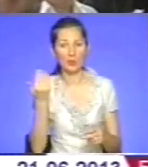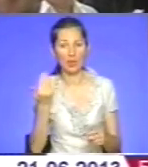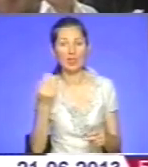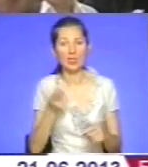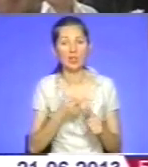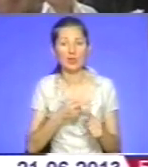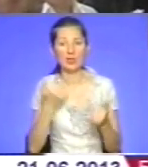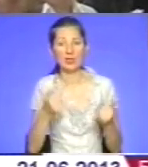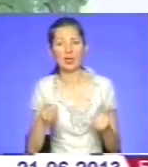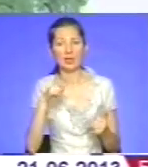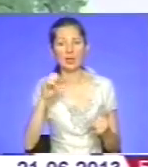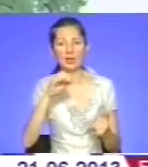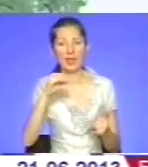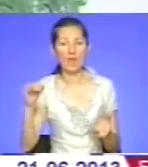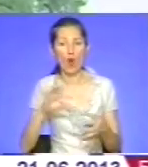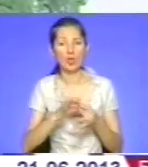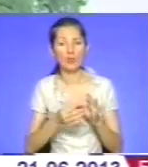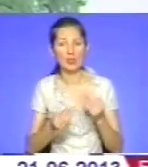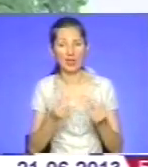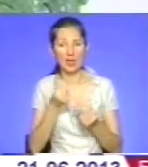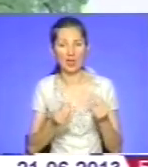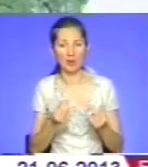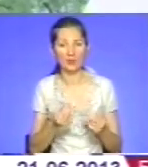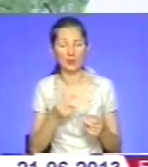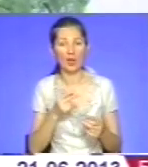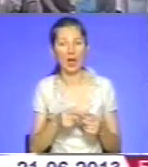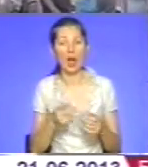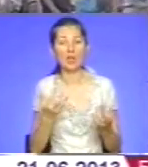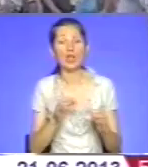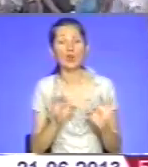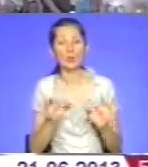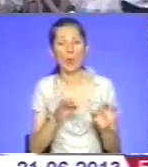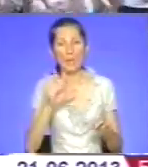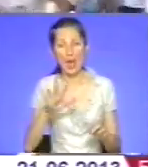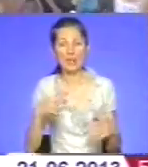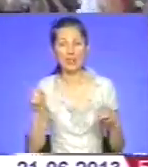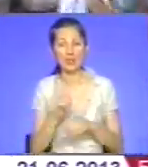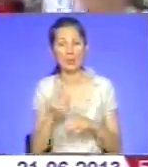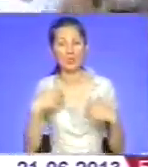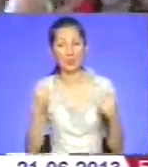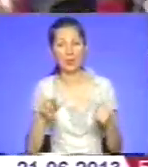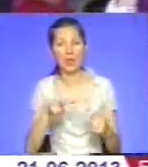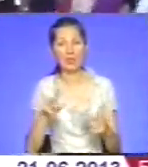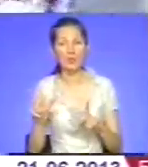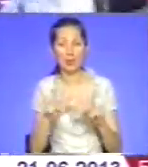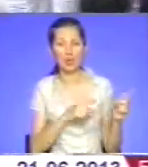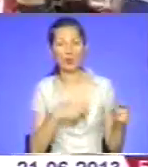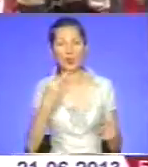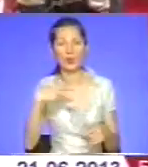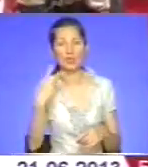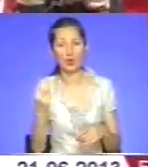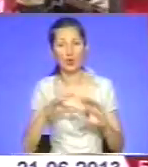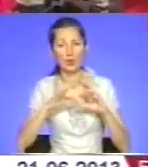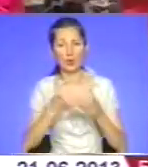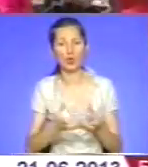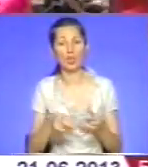вже Дефлімпійські ігри. А ще, розповідає Олег Ющишин, 5 тернопільських спортсменів у липні поїдуть на 22-й